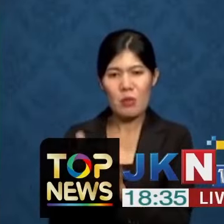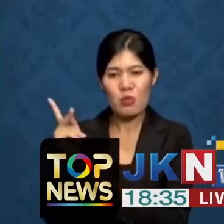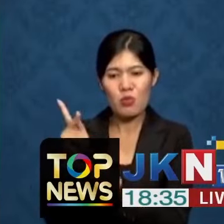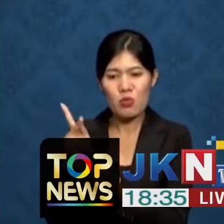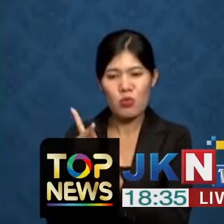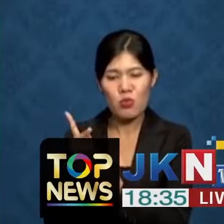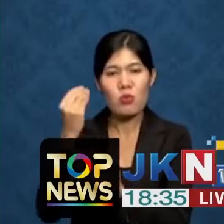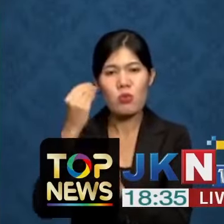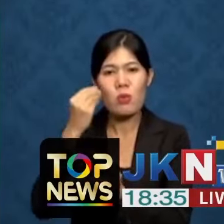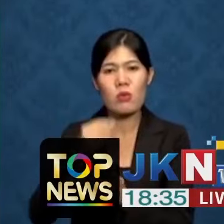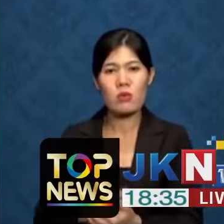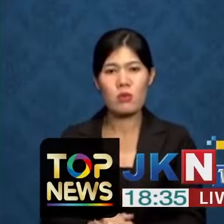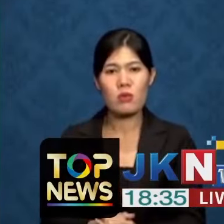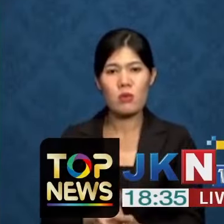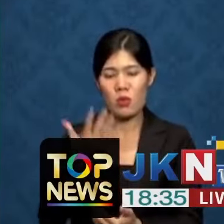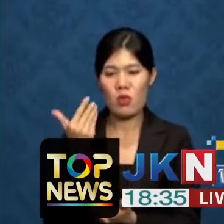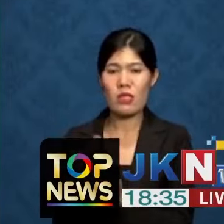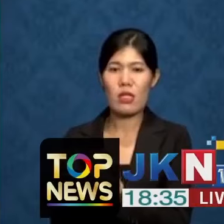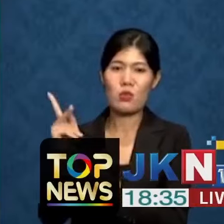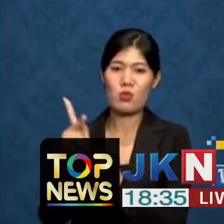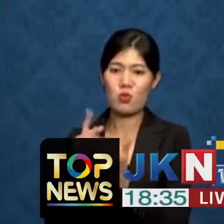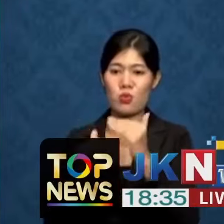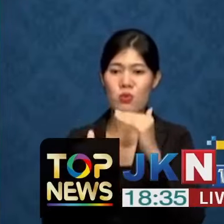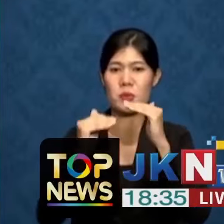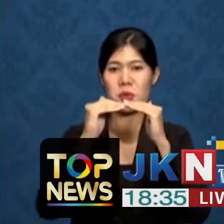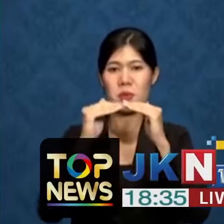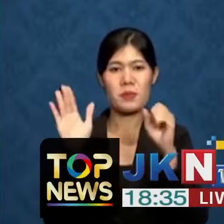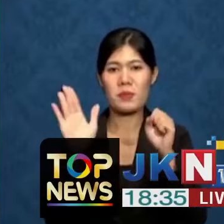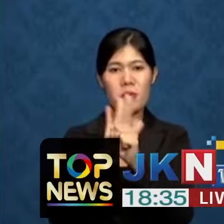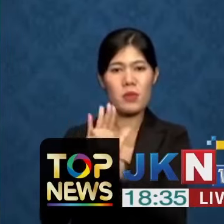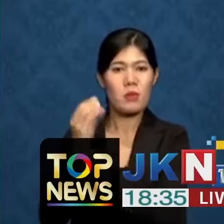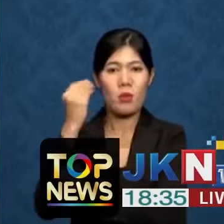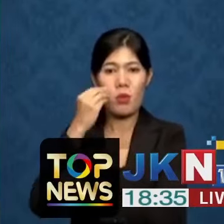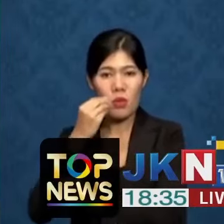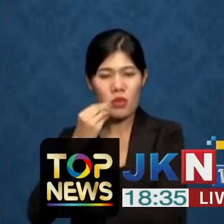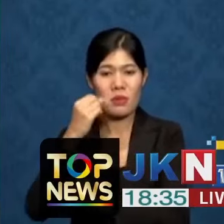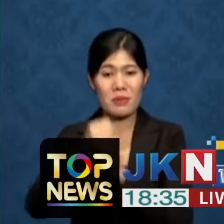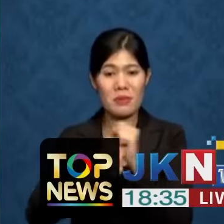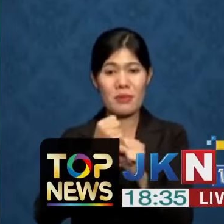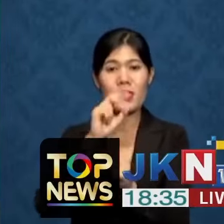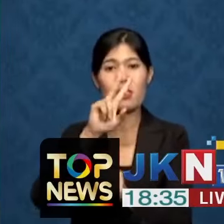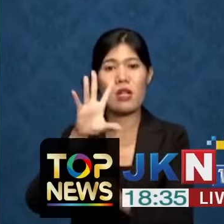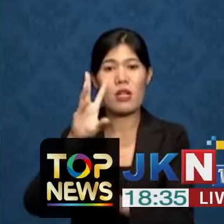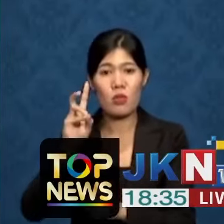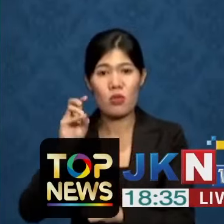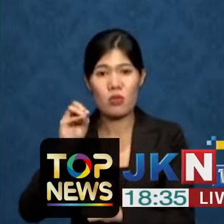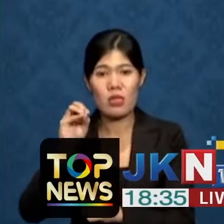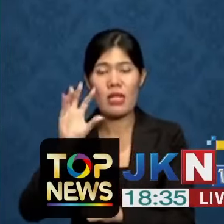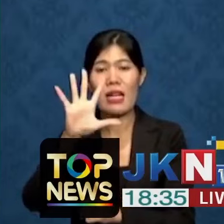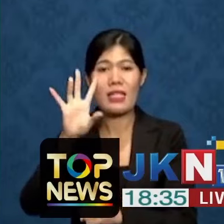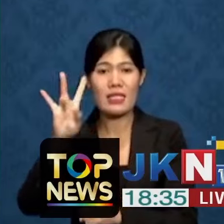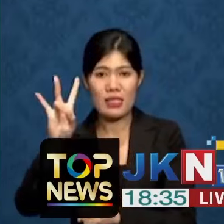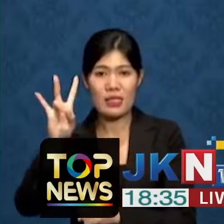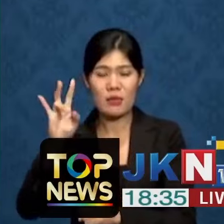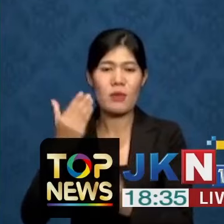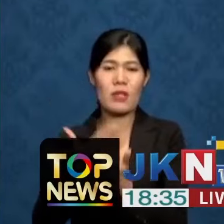67 68 99 ประเด็นของเพดานที่กู้เพดานของการให้กู้ได้เนี่ยเกือบเต็มเพดานเนี่ยกู้เต็ม